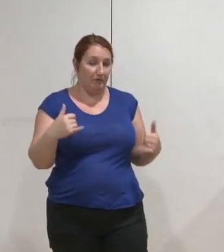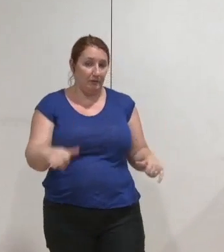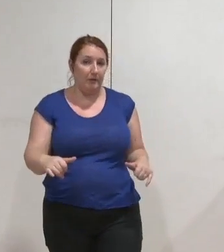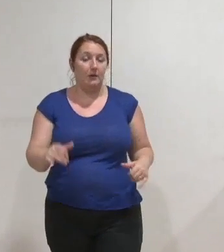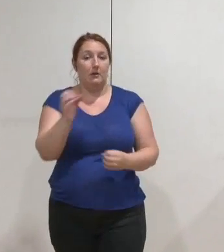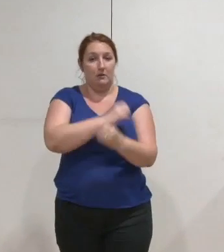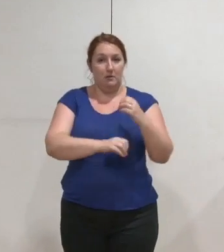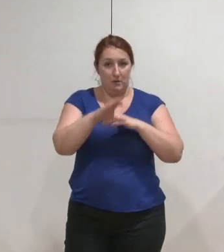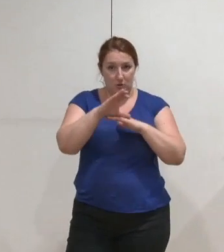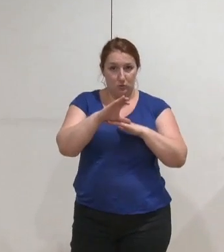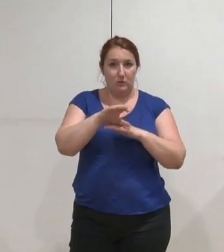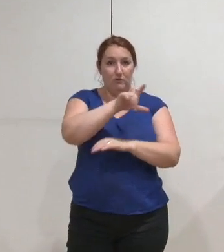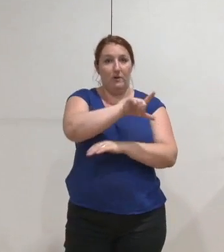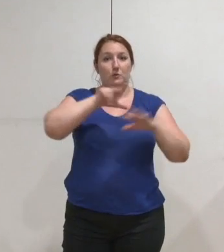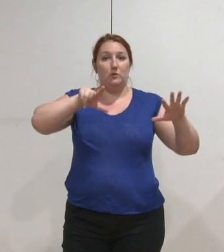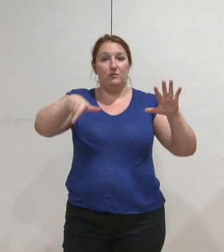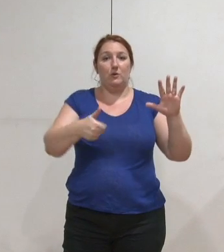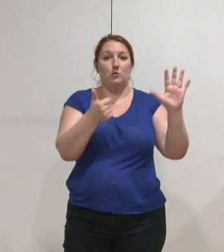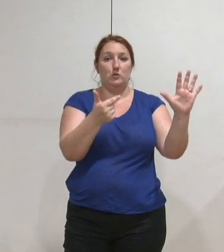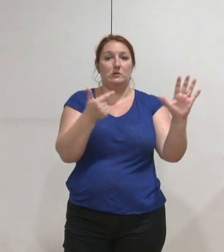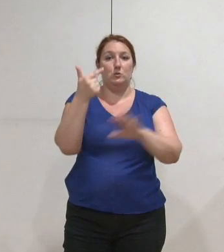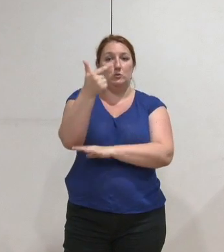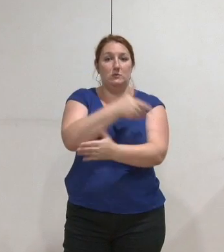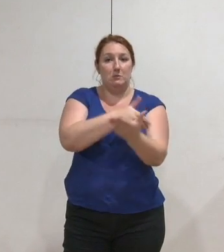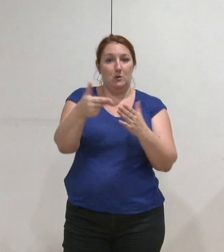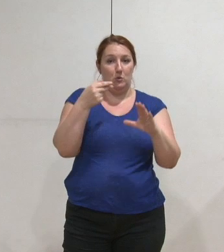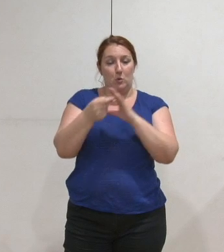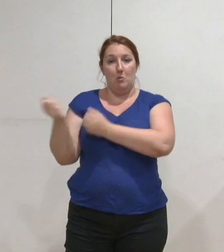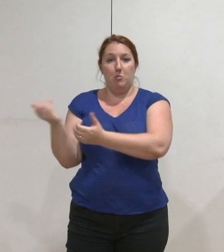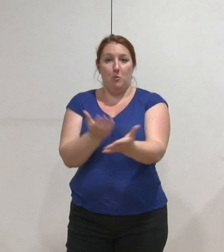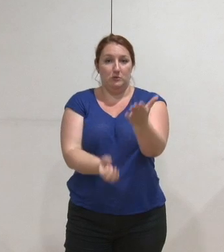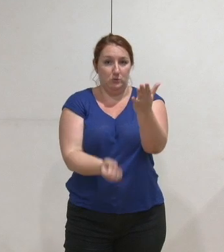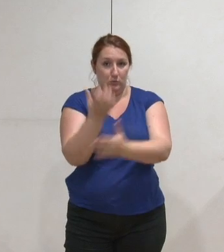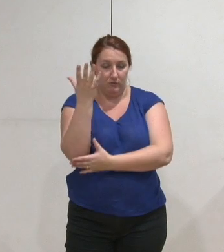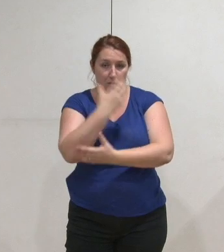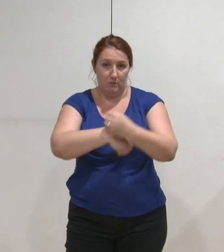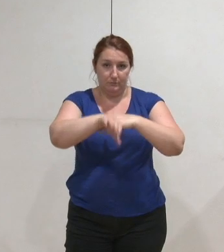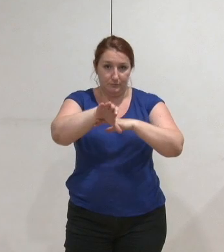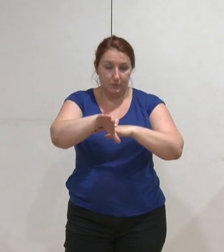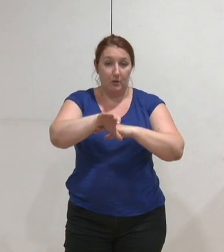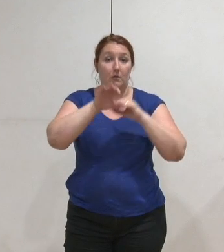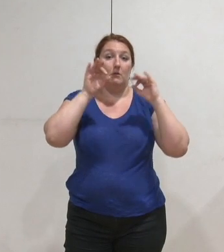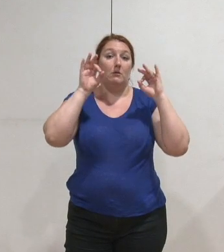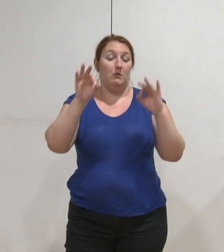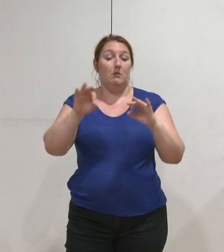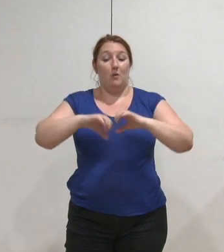il convient d'ajouter 28,72 millions d'euros de proposition nouvelles dont 27,7